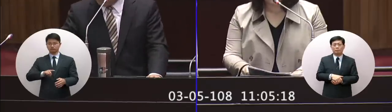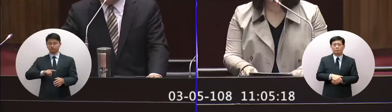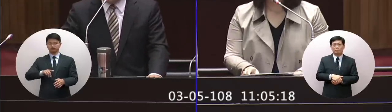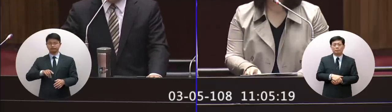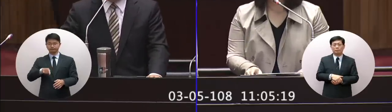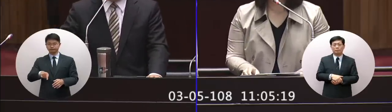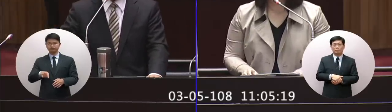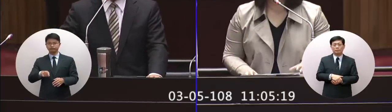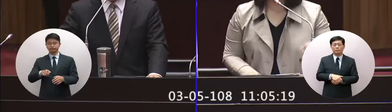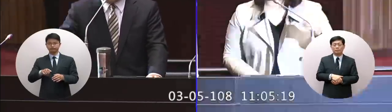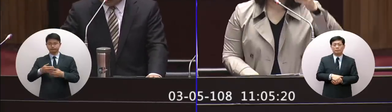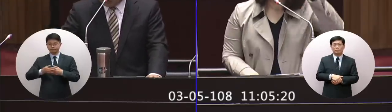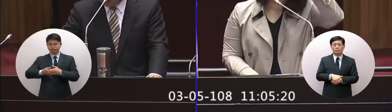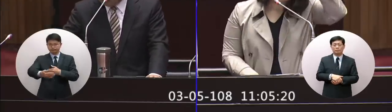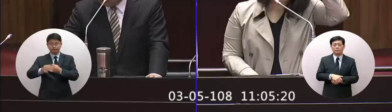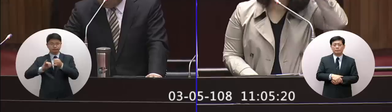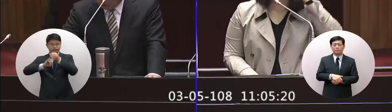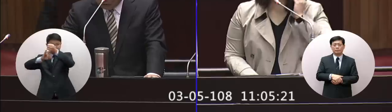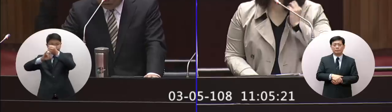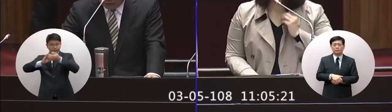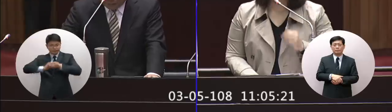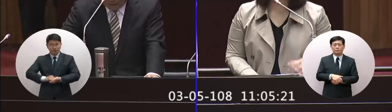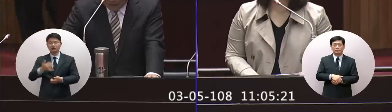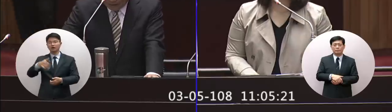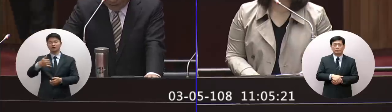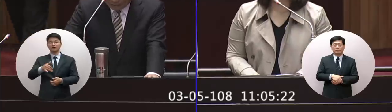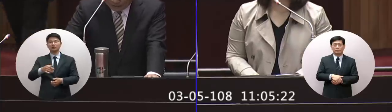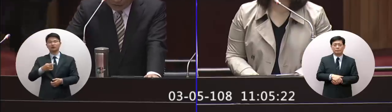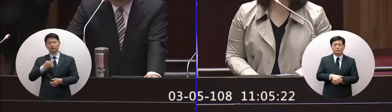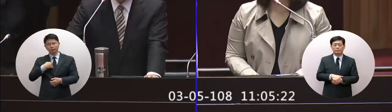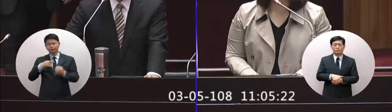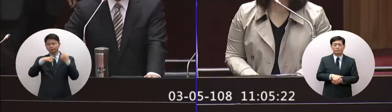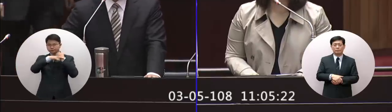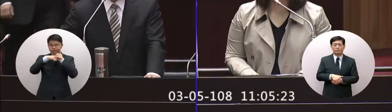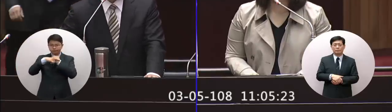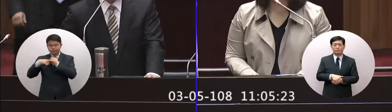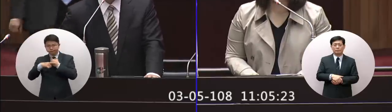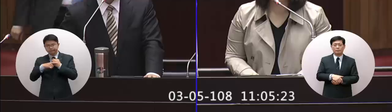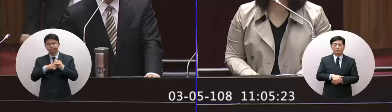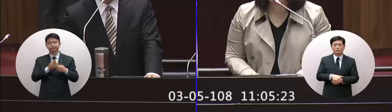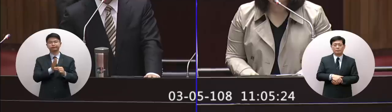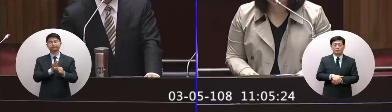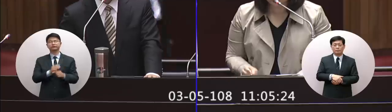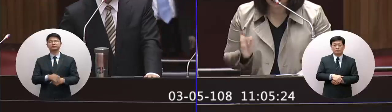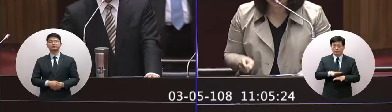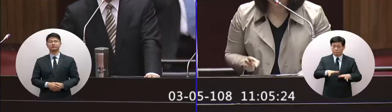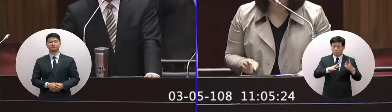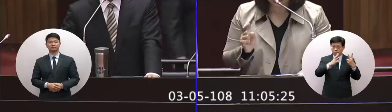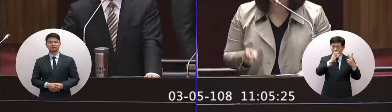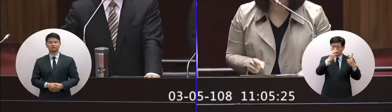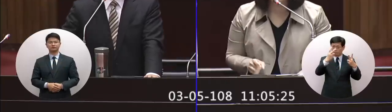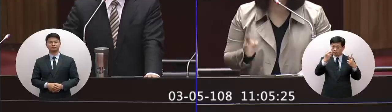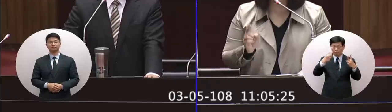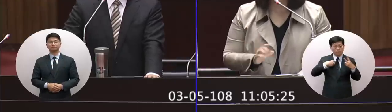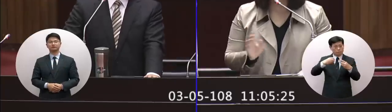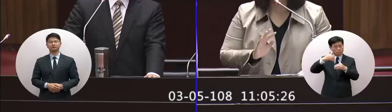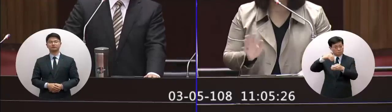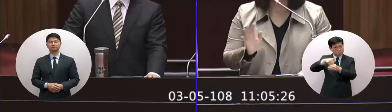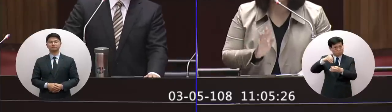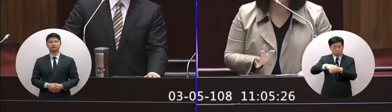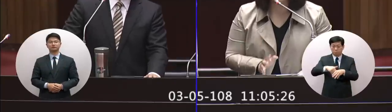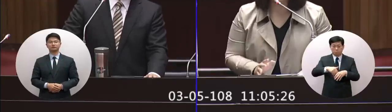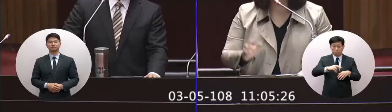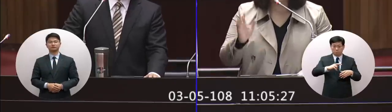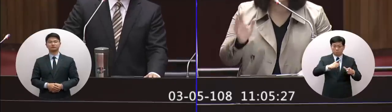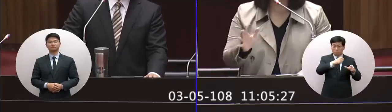这一方面定案，我们都从各方面来演绎。 所以，2020大选是不是就